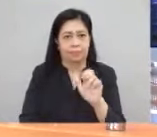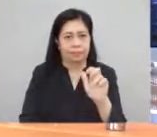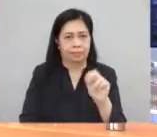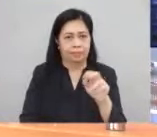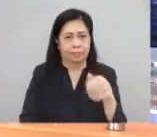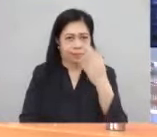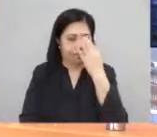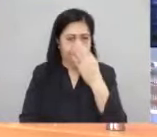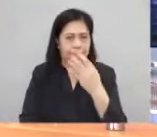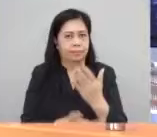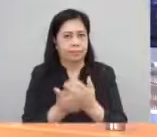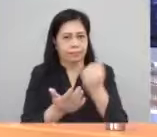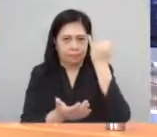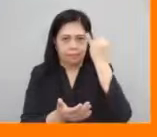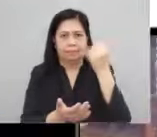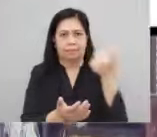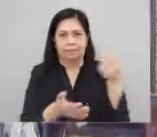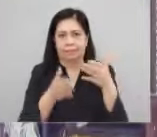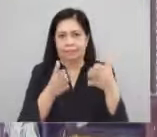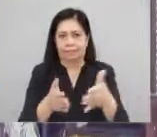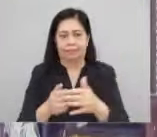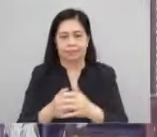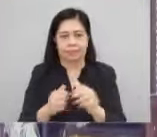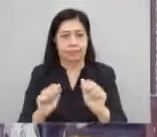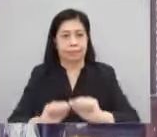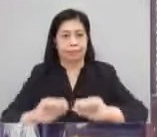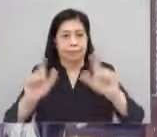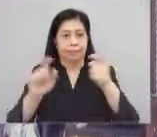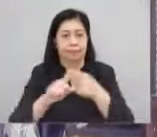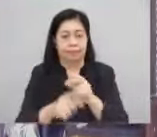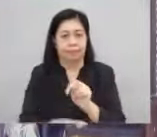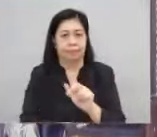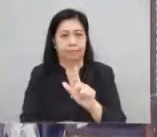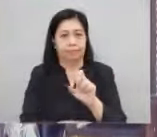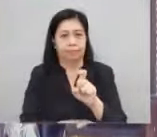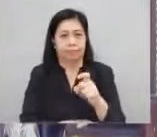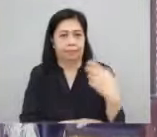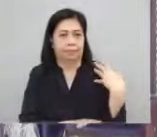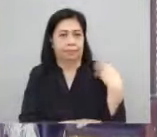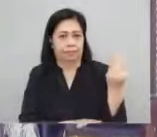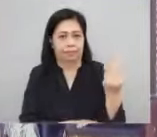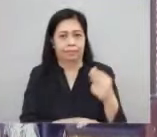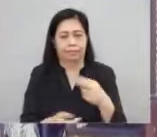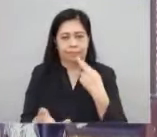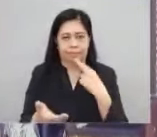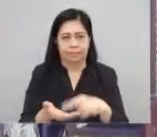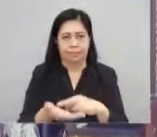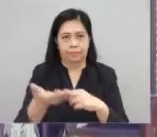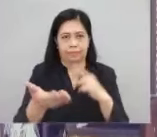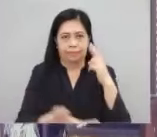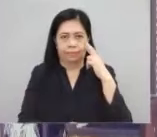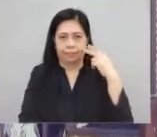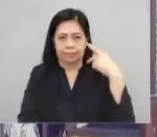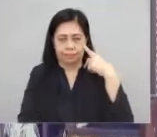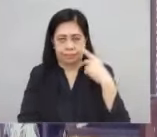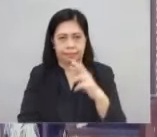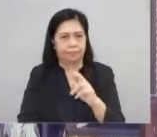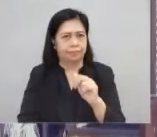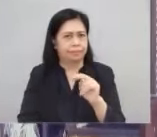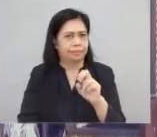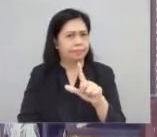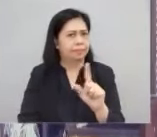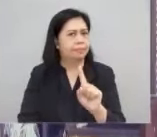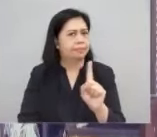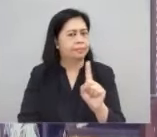naman ang ibang motorista. Live mula sa NLEX Balintawak, nasa frontline ng balitang yan si Rainiel Pawid. Rainiel, kumusta na ang